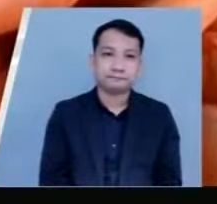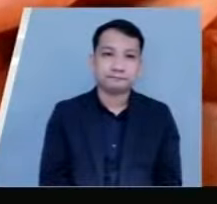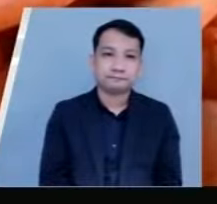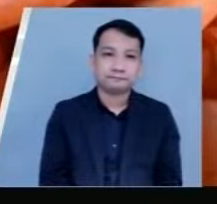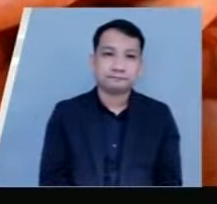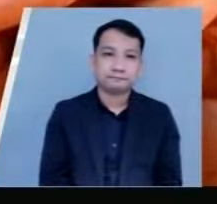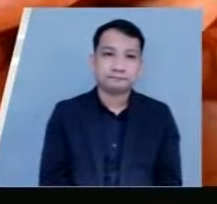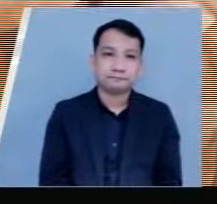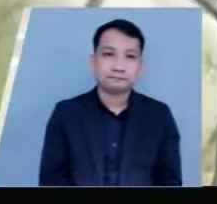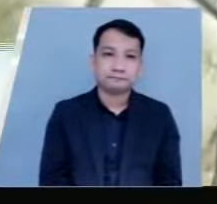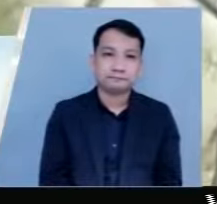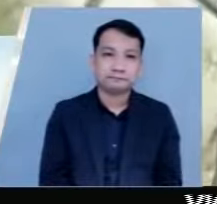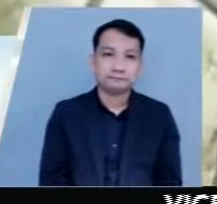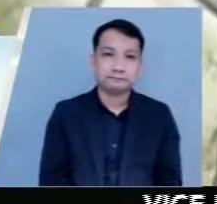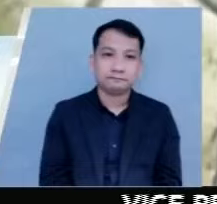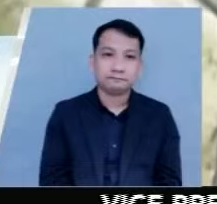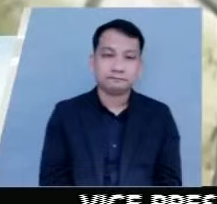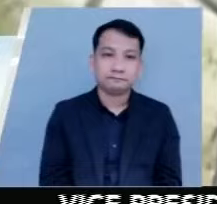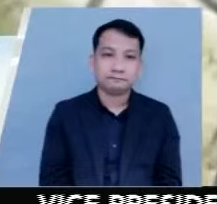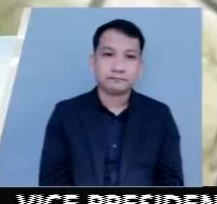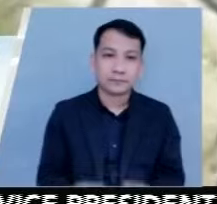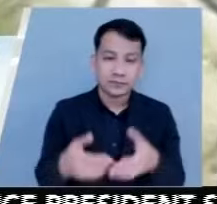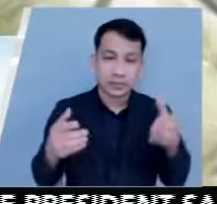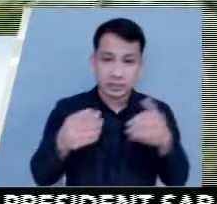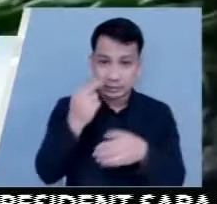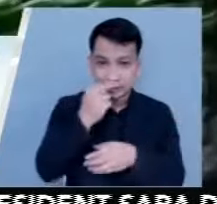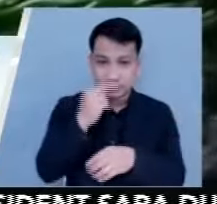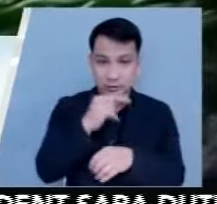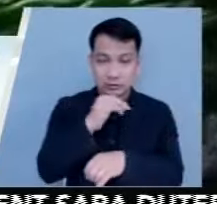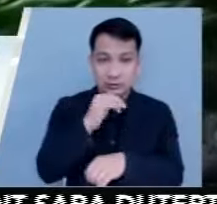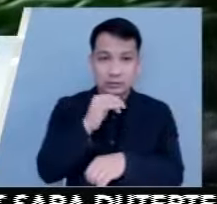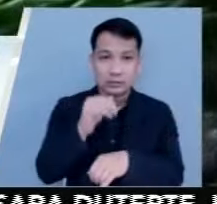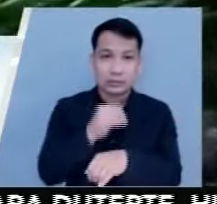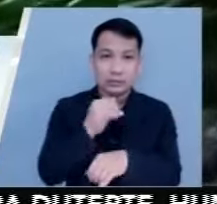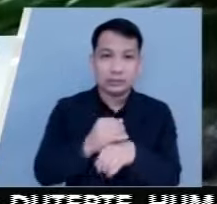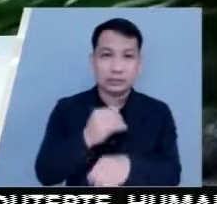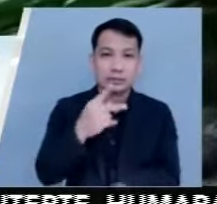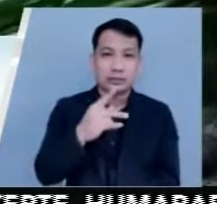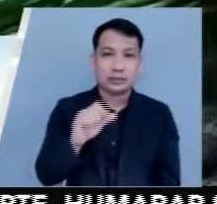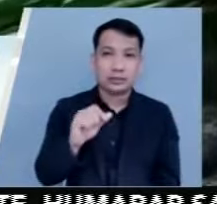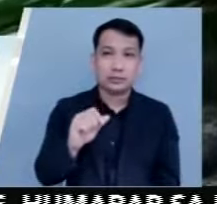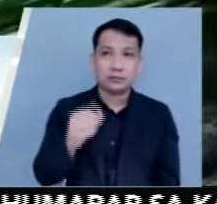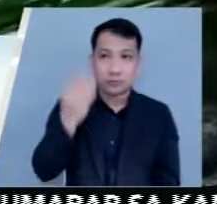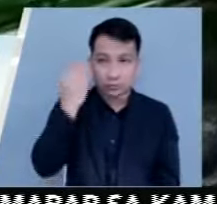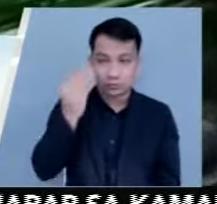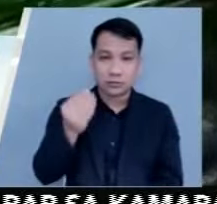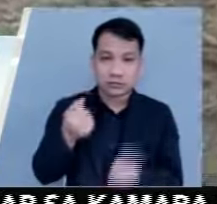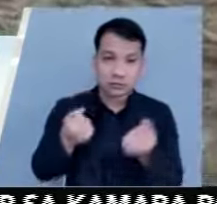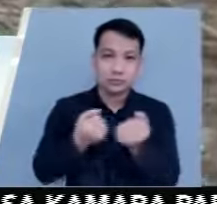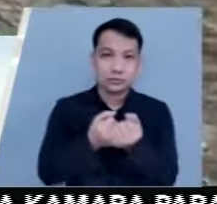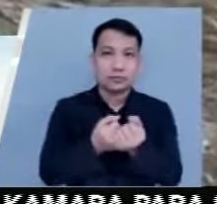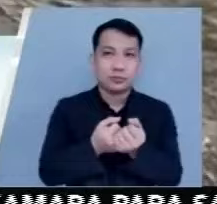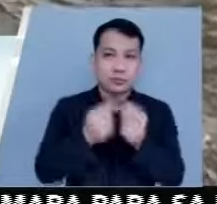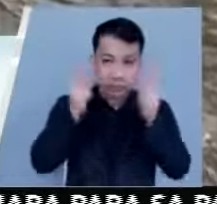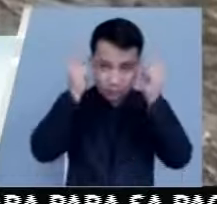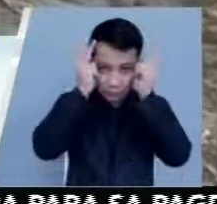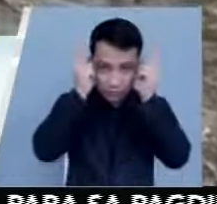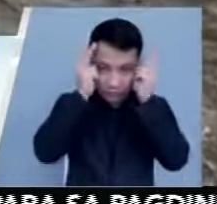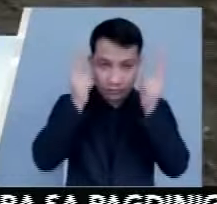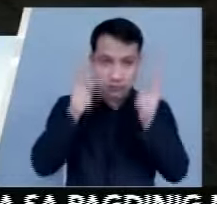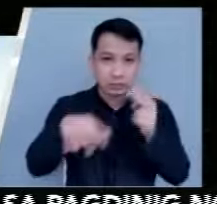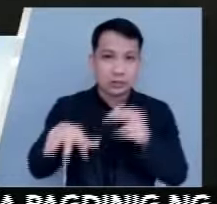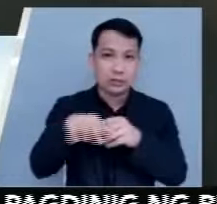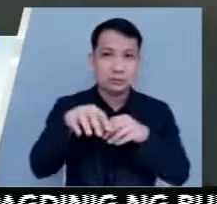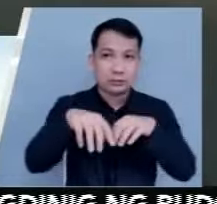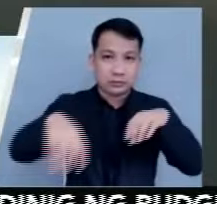Tinaguri ang vegetable basket ng Negros Island ang Canloon City. Ito kasi ang pangunahing nagsusuplay ng gulay sa lugar at sa mga kalapit nitong